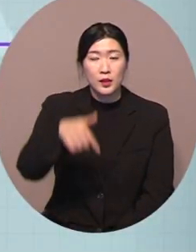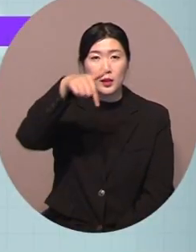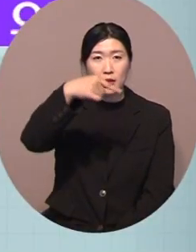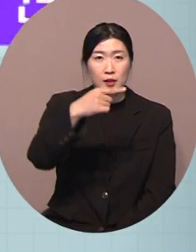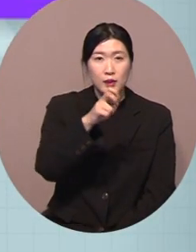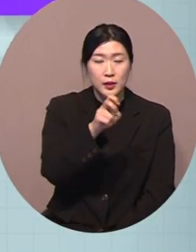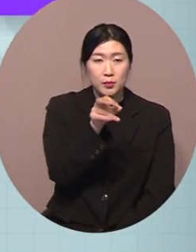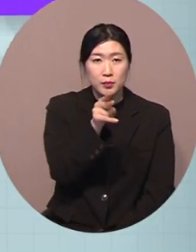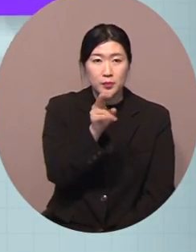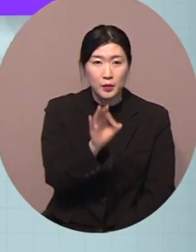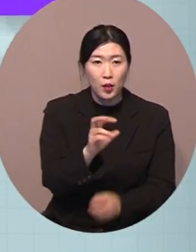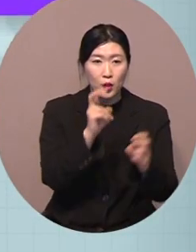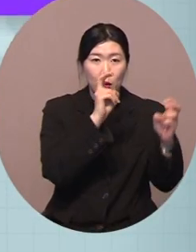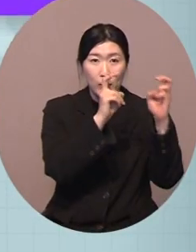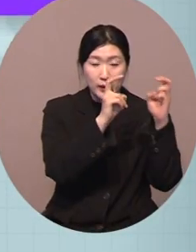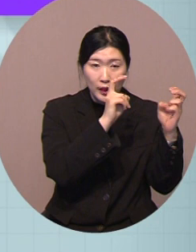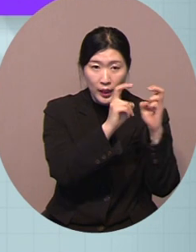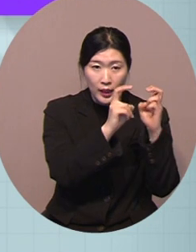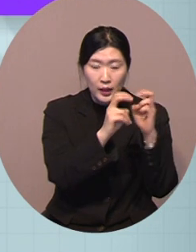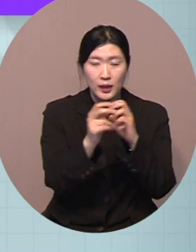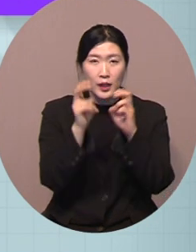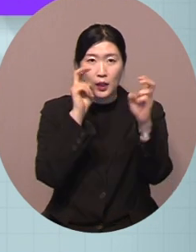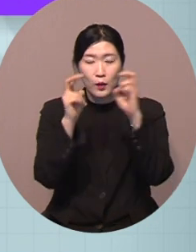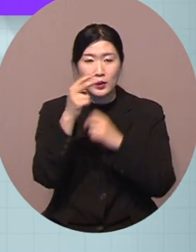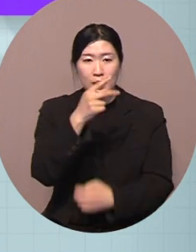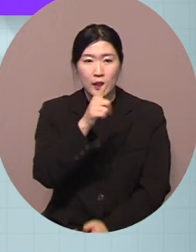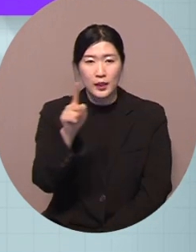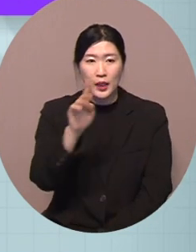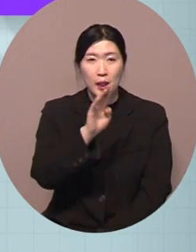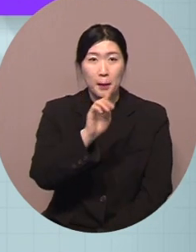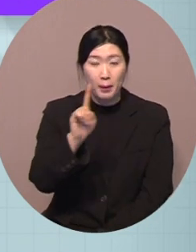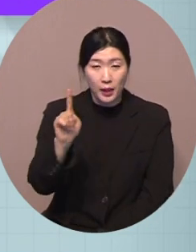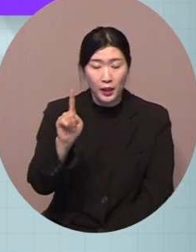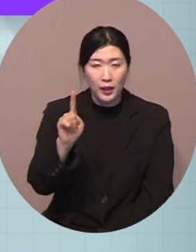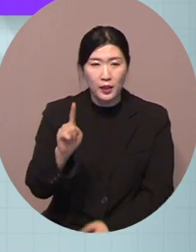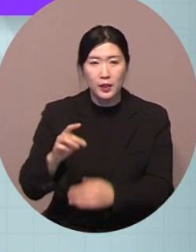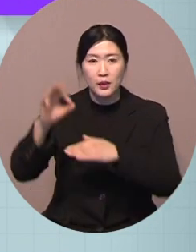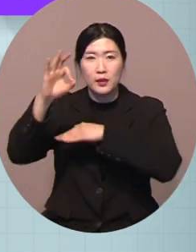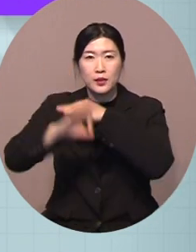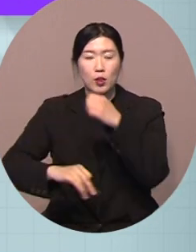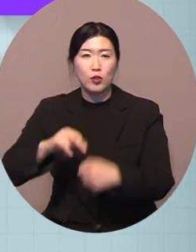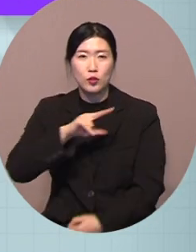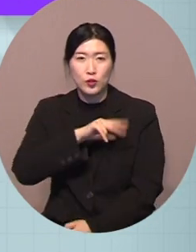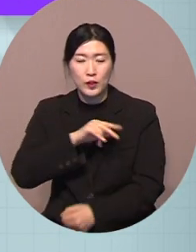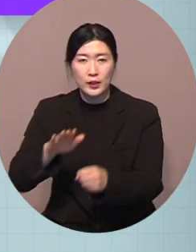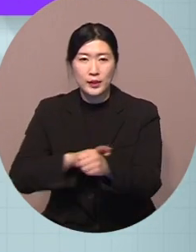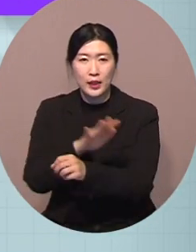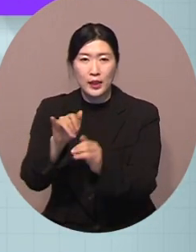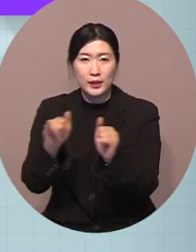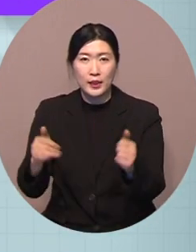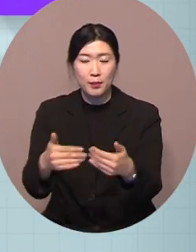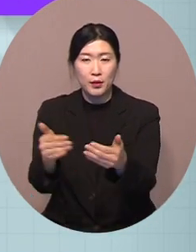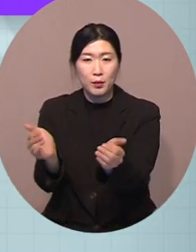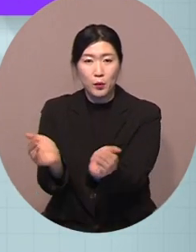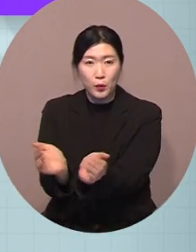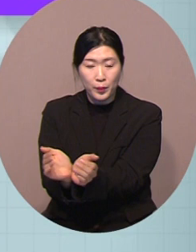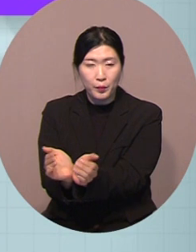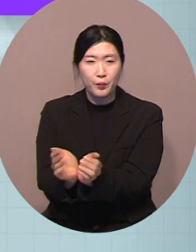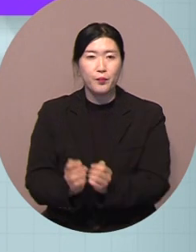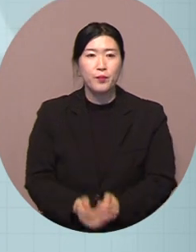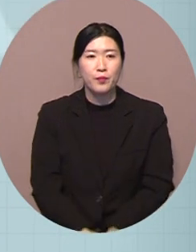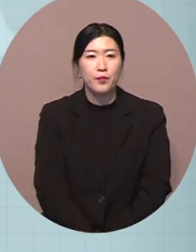금영토건 750만 원 주식회사 다발정 건설 250만 원 서고 의회를 사랑하는 사람들